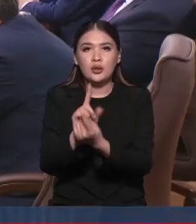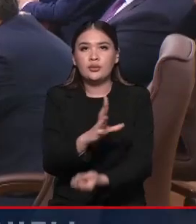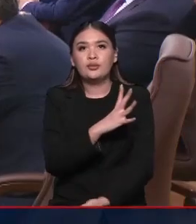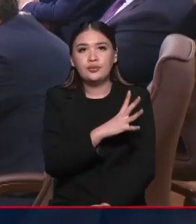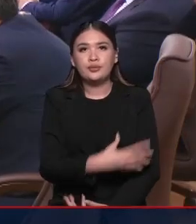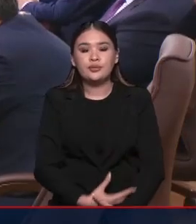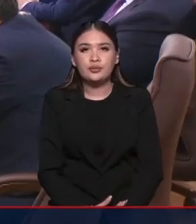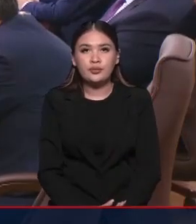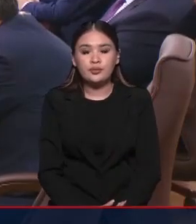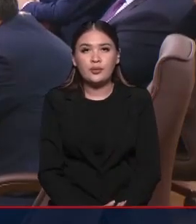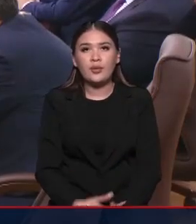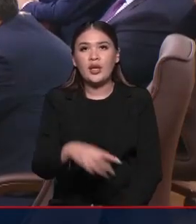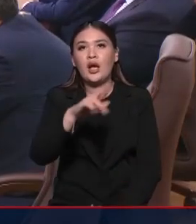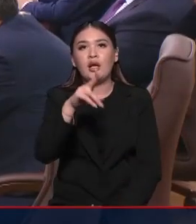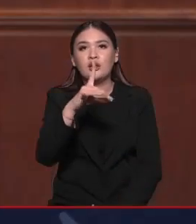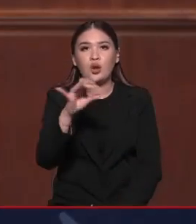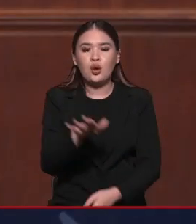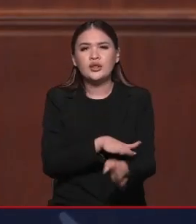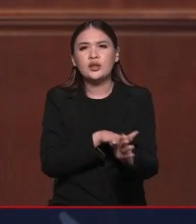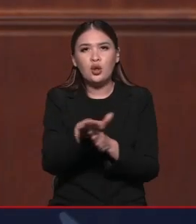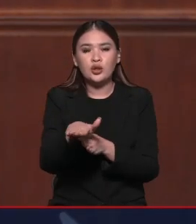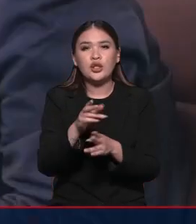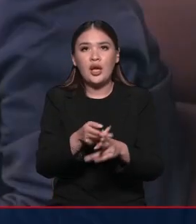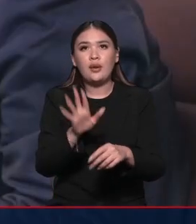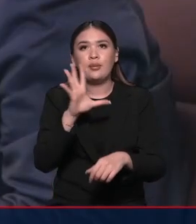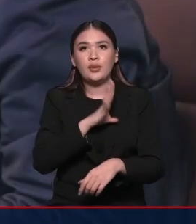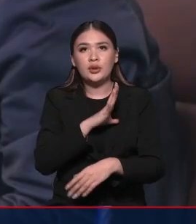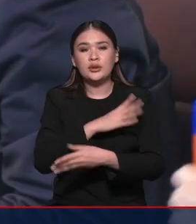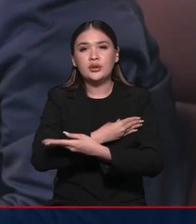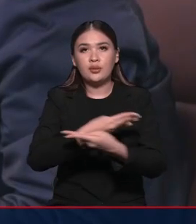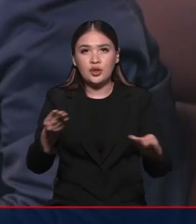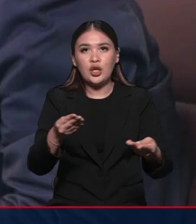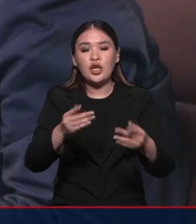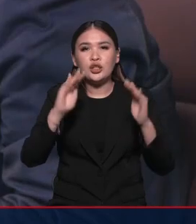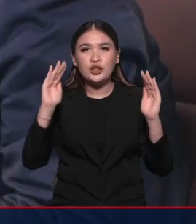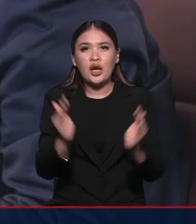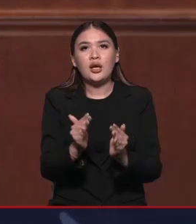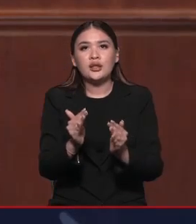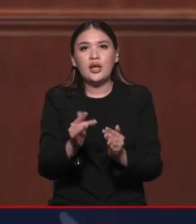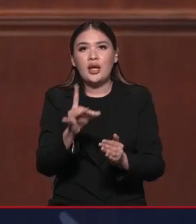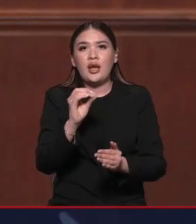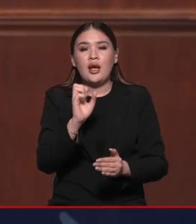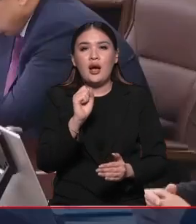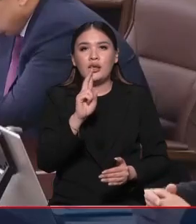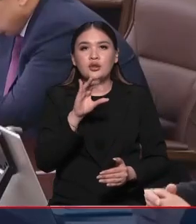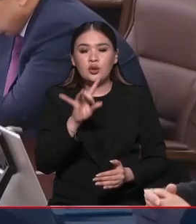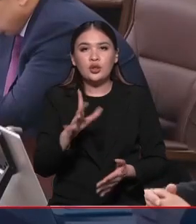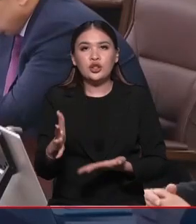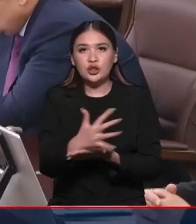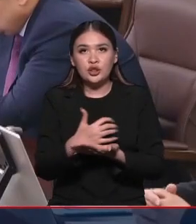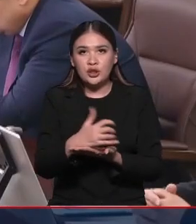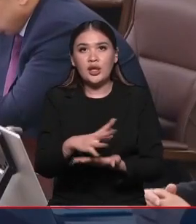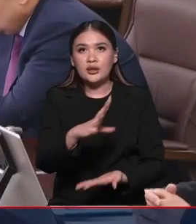Бізде ядролық отын өндірісі толықтай дерлік игерілген. Шағын реакторларды пайдалану тәжірибесі жинақталды.